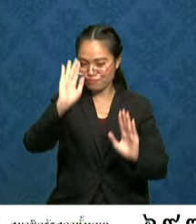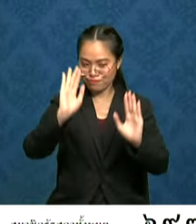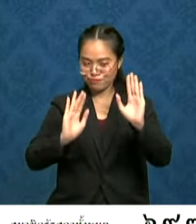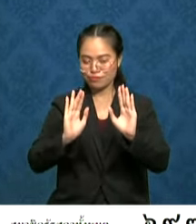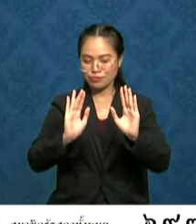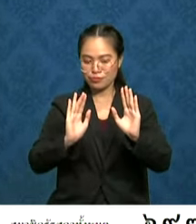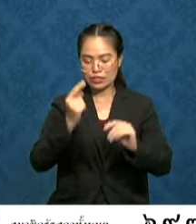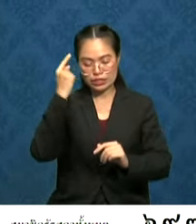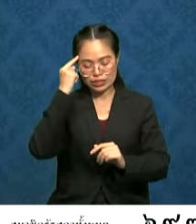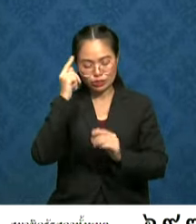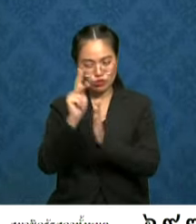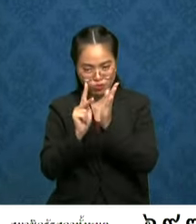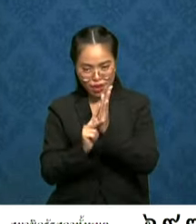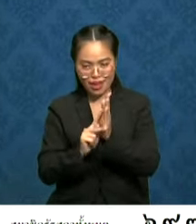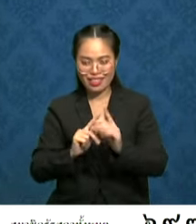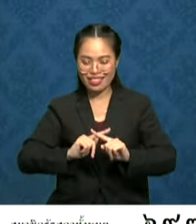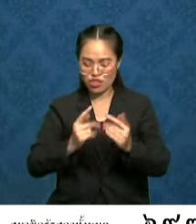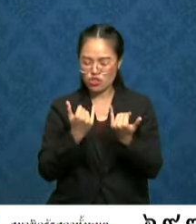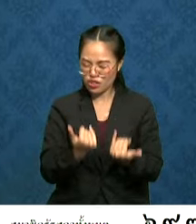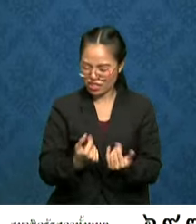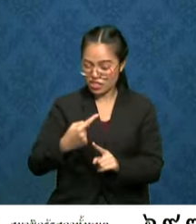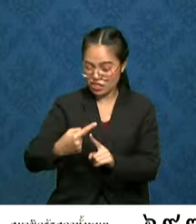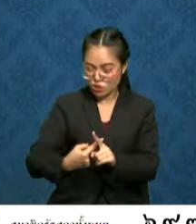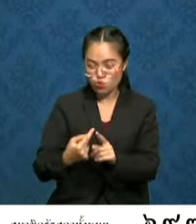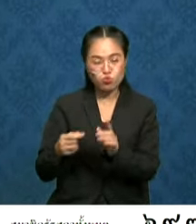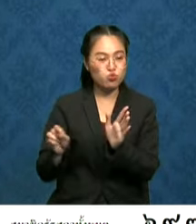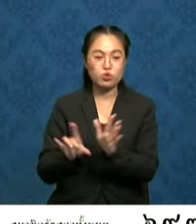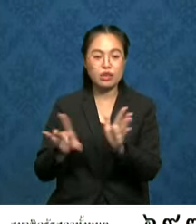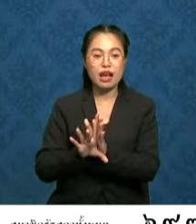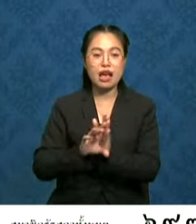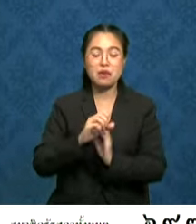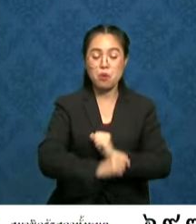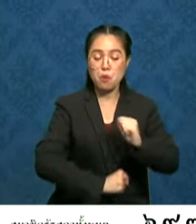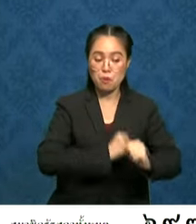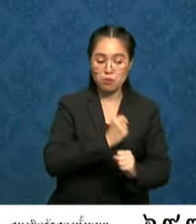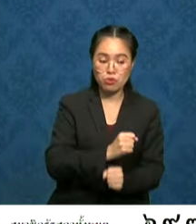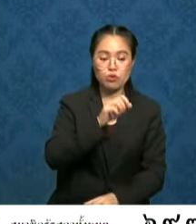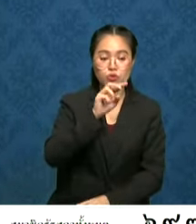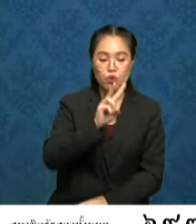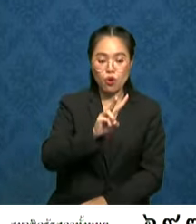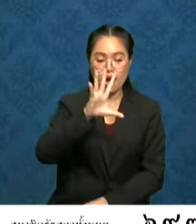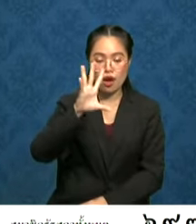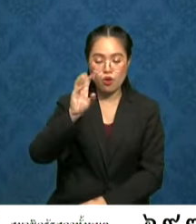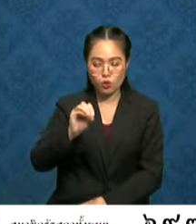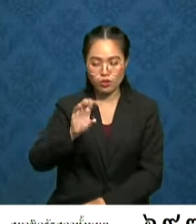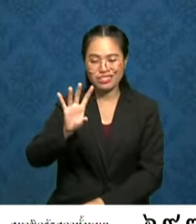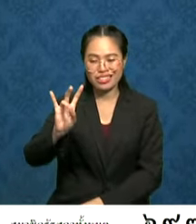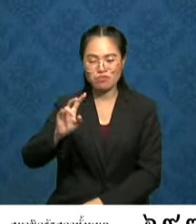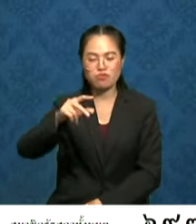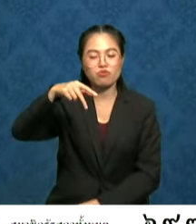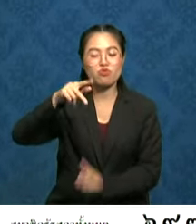ายของไตรมาส3ปี67แล้วค่ะแล้วพ.ร.บ.ประชามติยังไม่เสร็จ